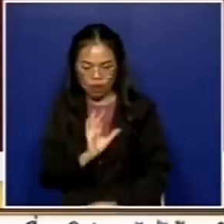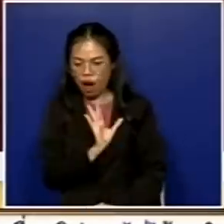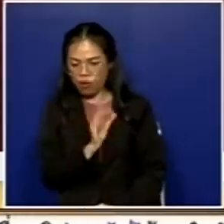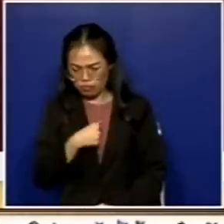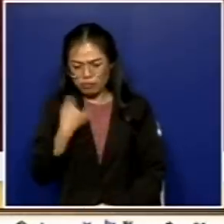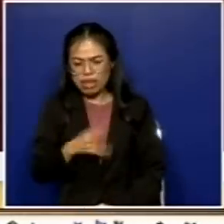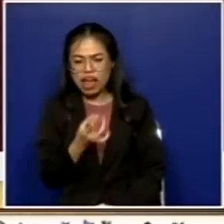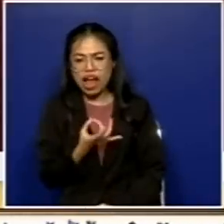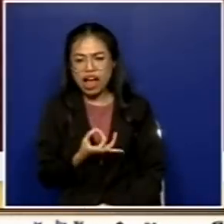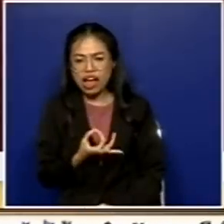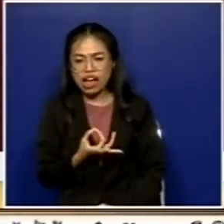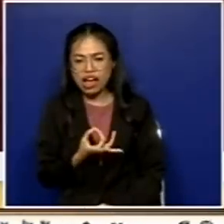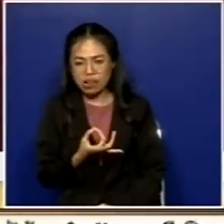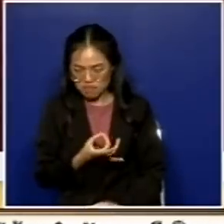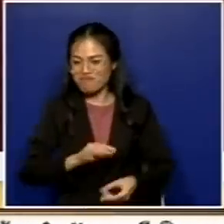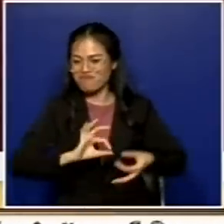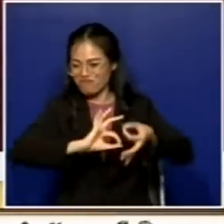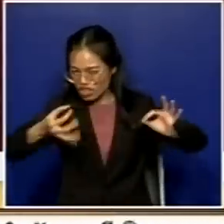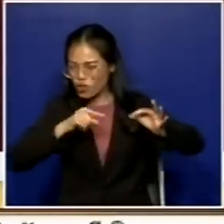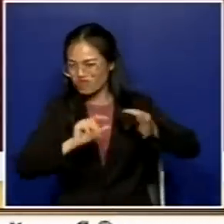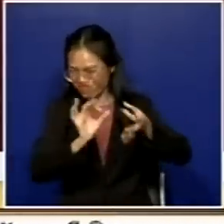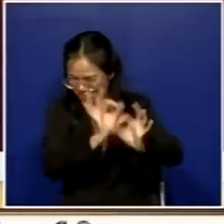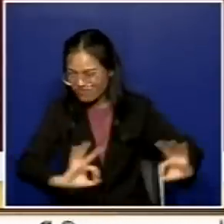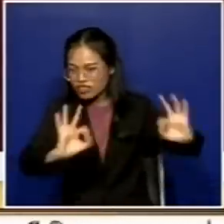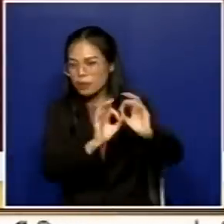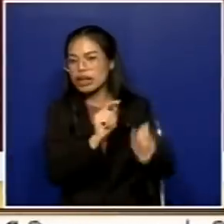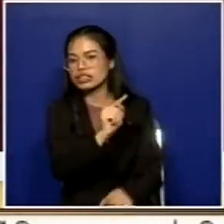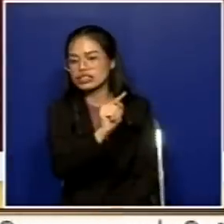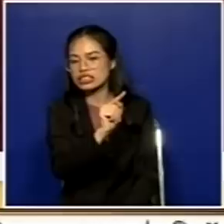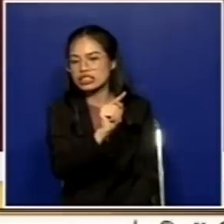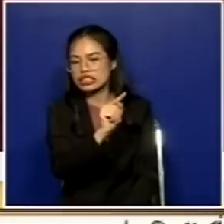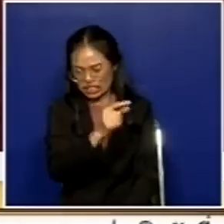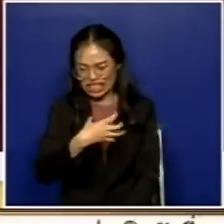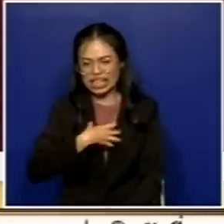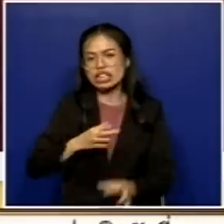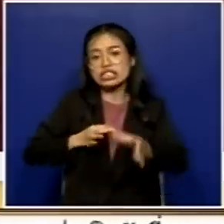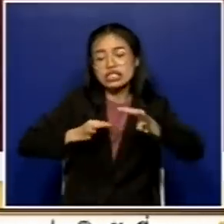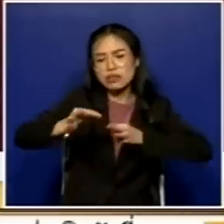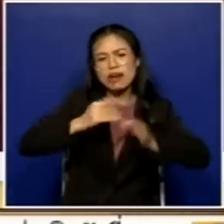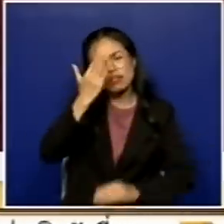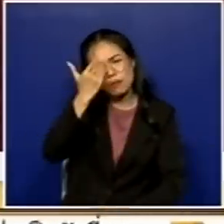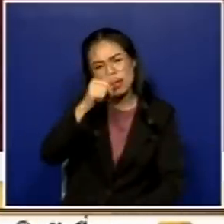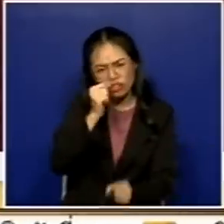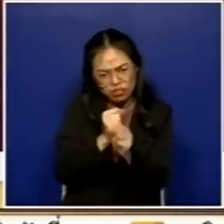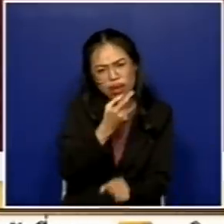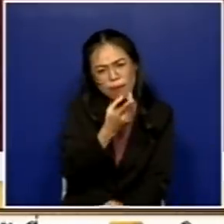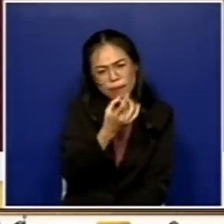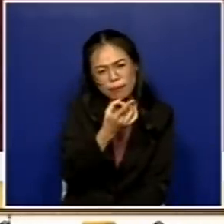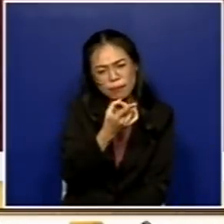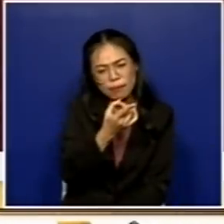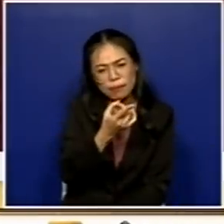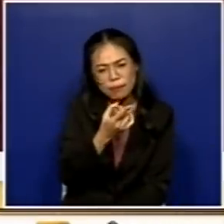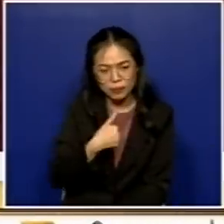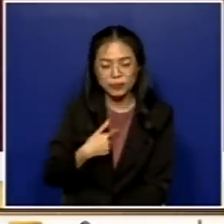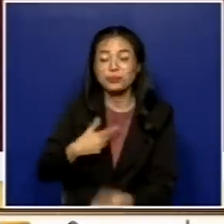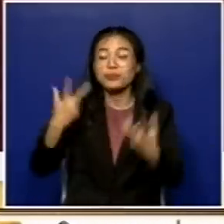อ อัี้คอประโยกสำคัญนะนี่คือที่มาของการอธิภายว่า ทำไมต้องทำอย่างนี้นะพลนเ